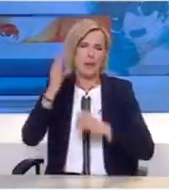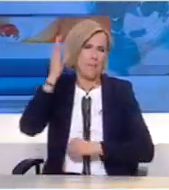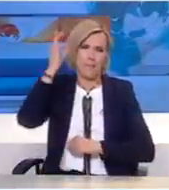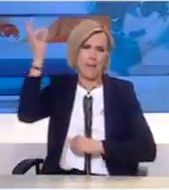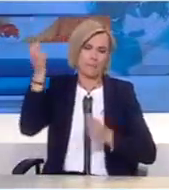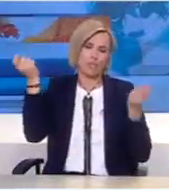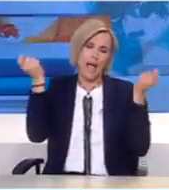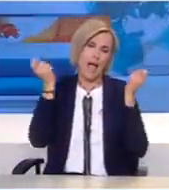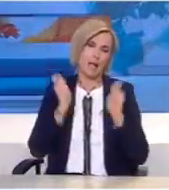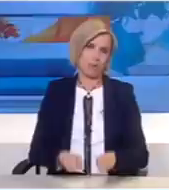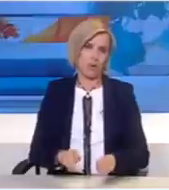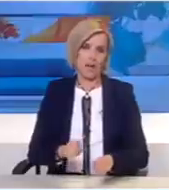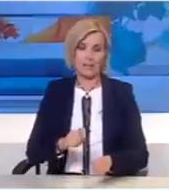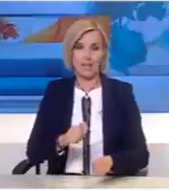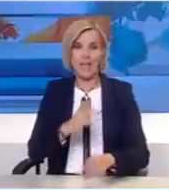να υπάρξει,